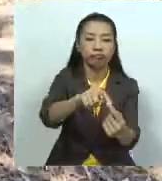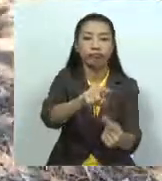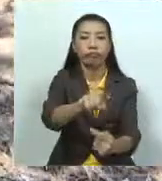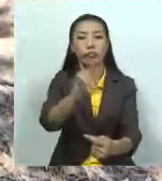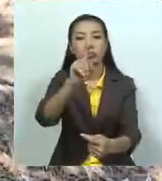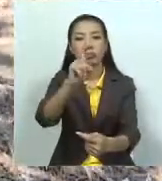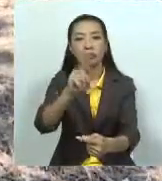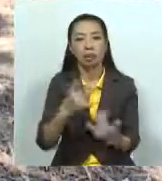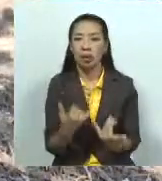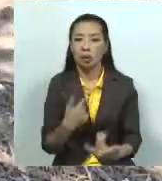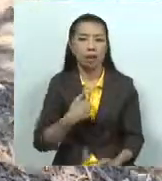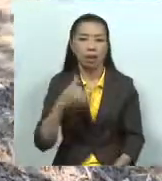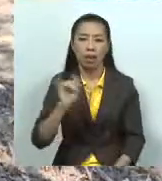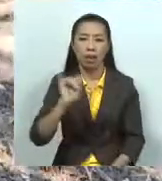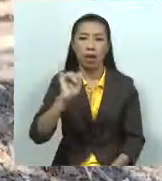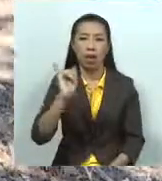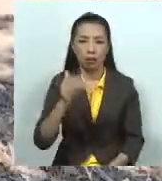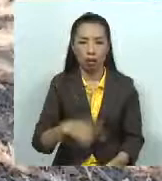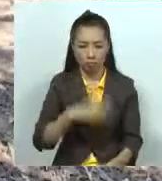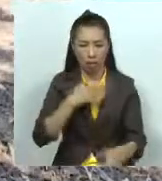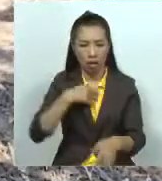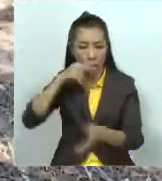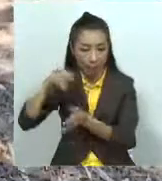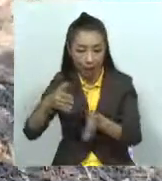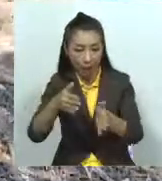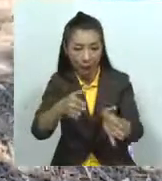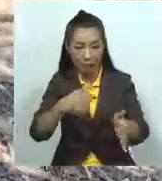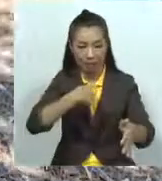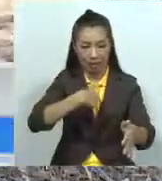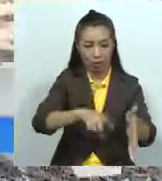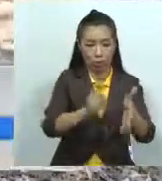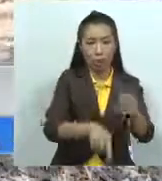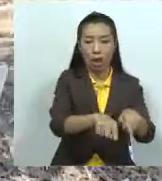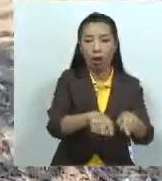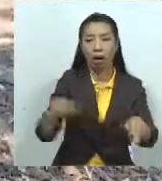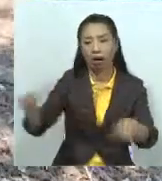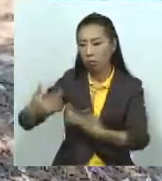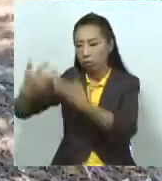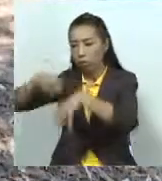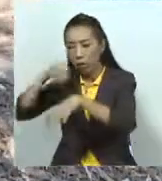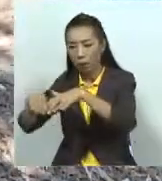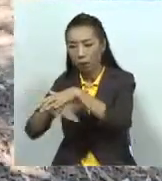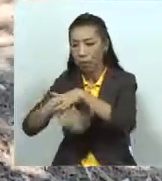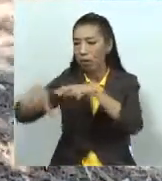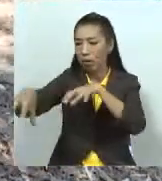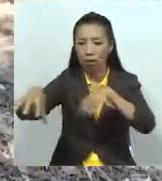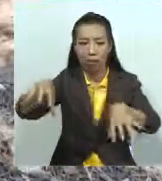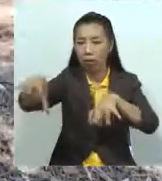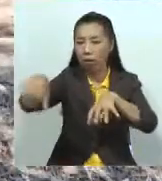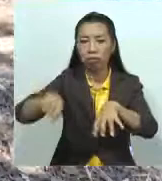ต่อช่วงนี้ยังไม่ได้เลยครับช่วงตรงนี้ไอ้นี่เขาสูบมาจากคลองอื่น ล็อกอื่นหมายถึง ล็อกเป็นล็อกไอ้